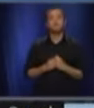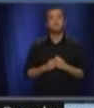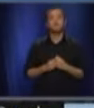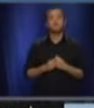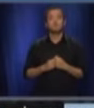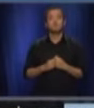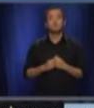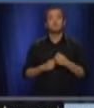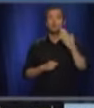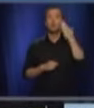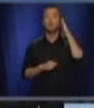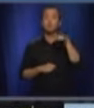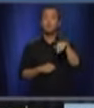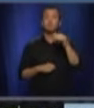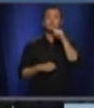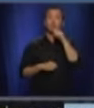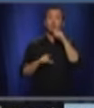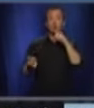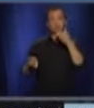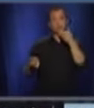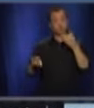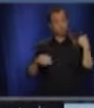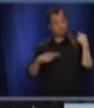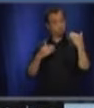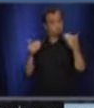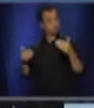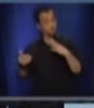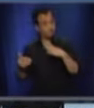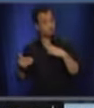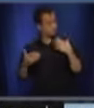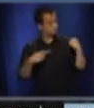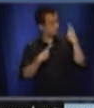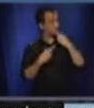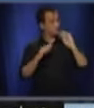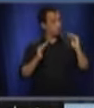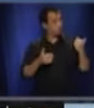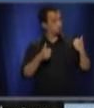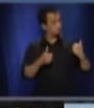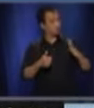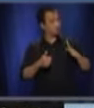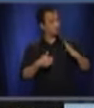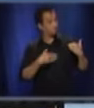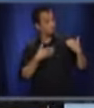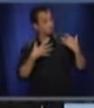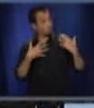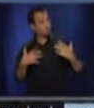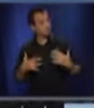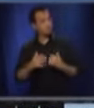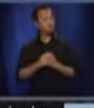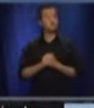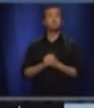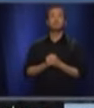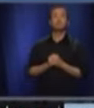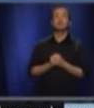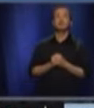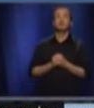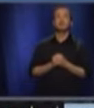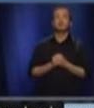que les bars ont bien fait, les restaurants aussi, et